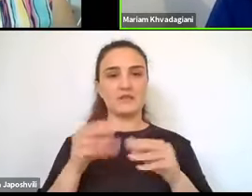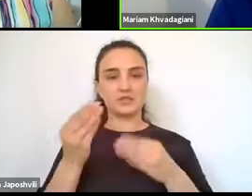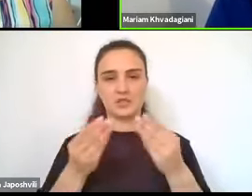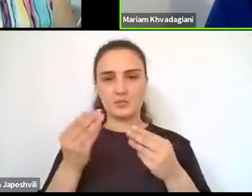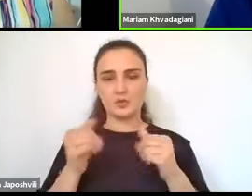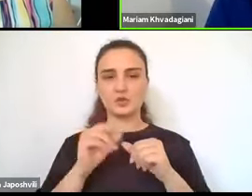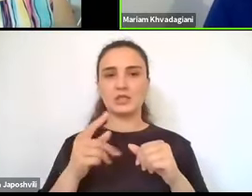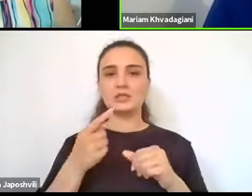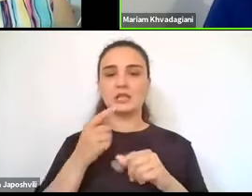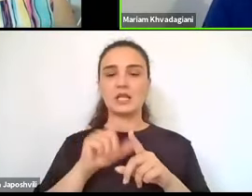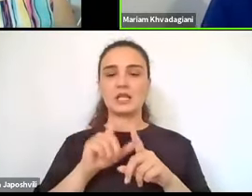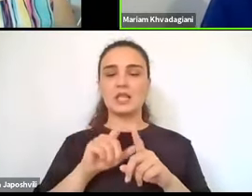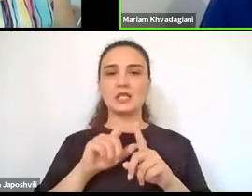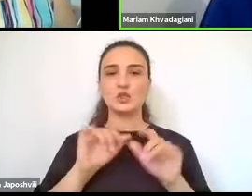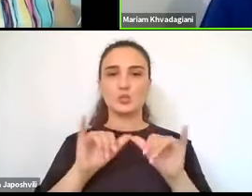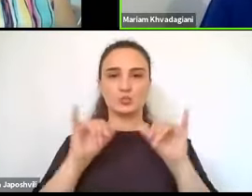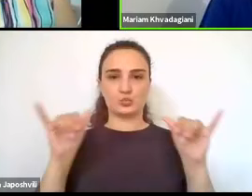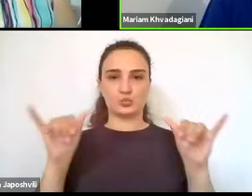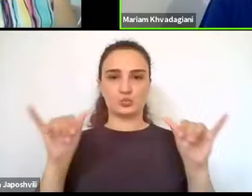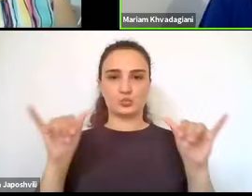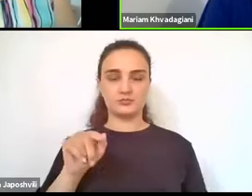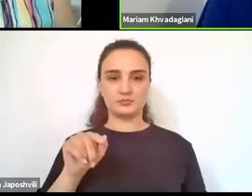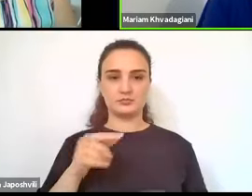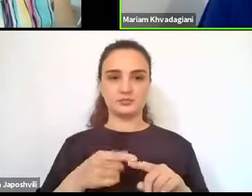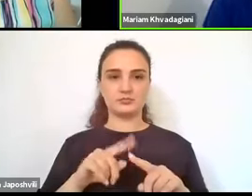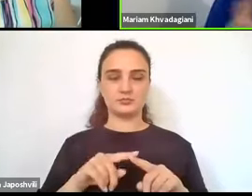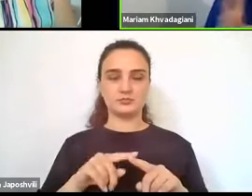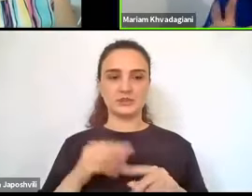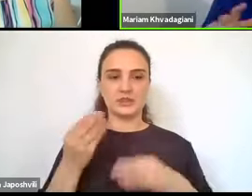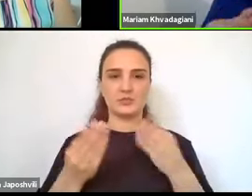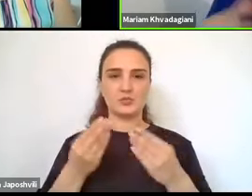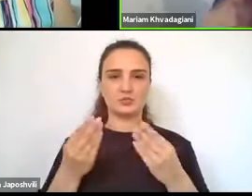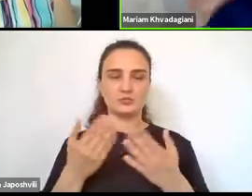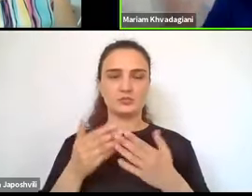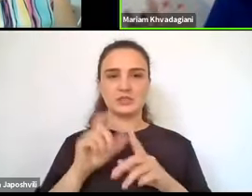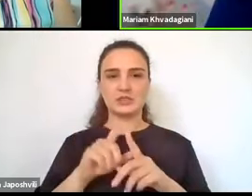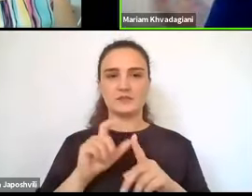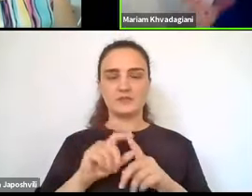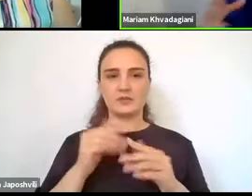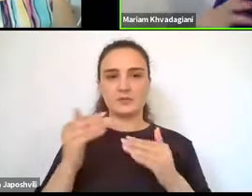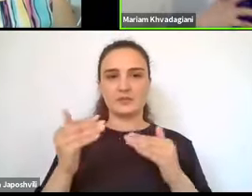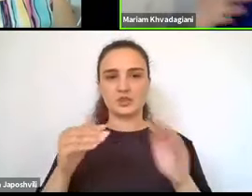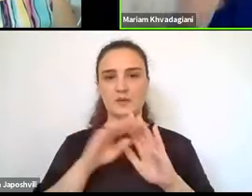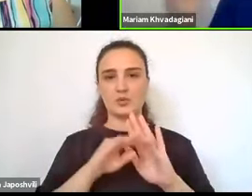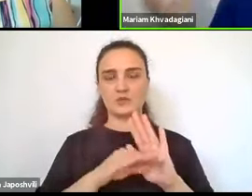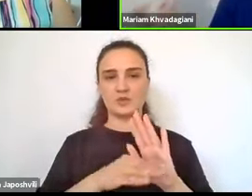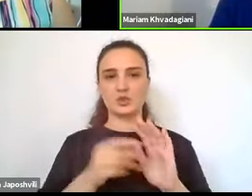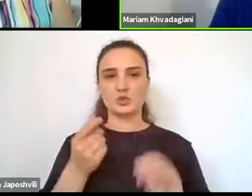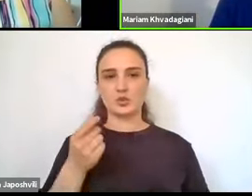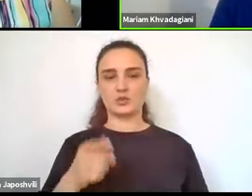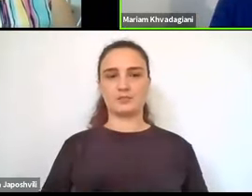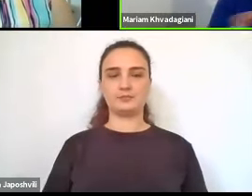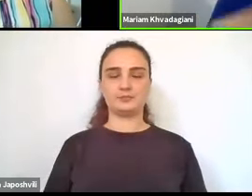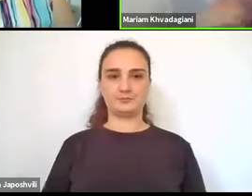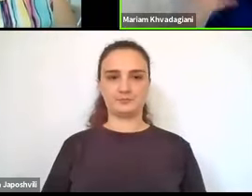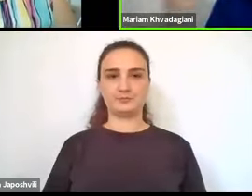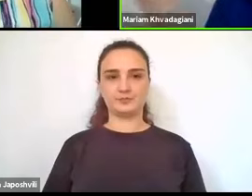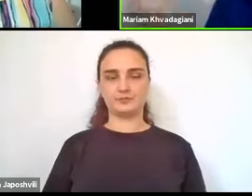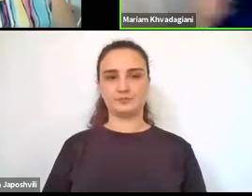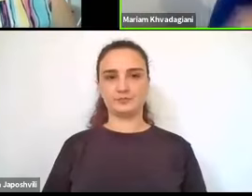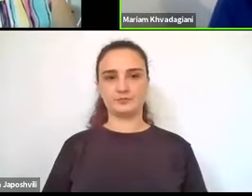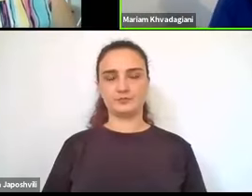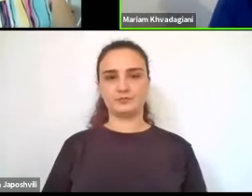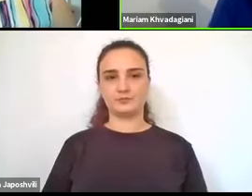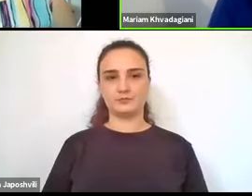მარაგის გაზრდისთვის დაუშვათ, არ ვიცი, ითამაშოს რაღაცა სიტყვების ჩამოთვლა ცოტა თუ დიდი არის და უშუალოდ